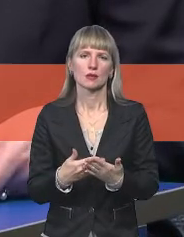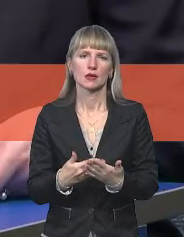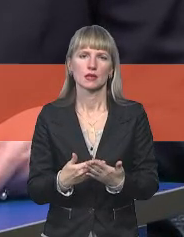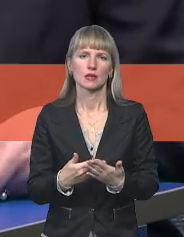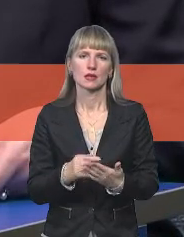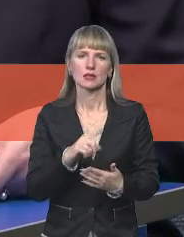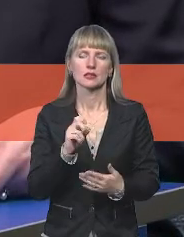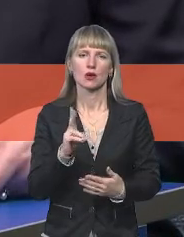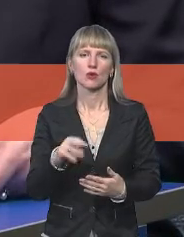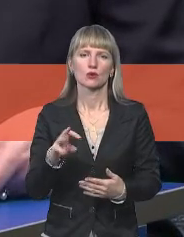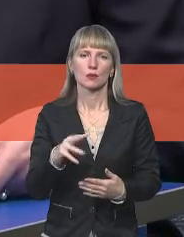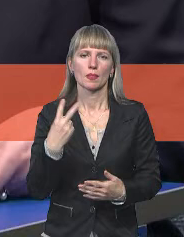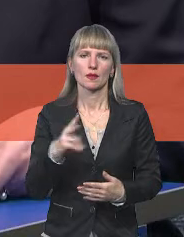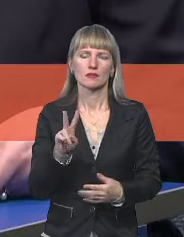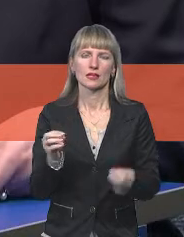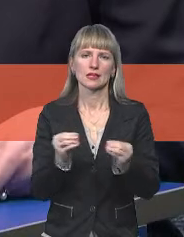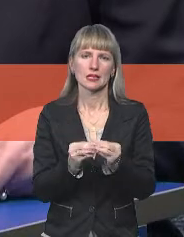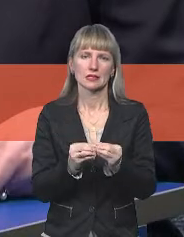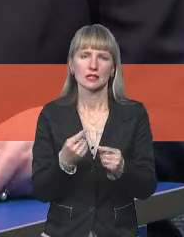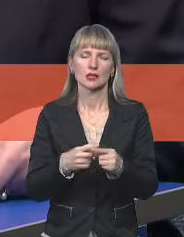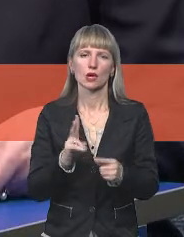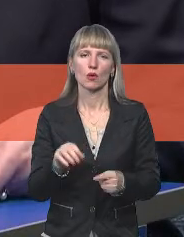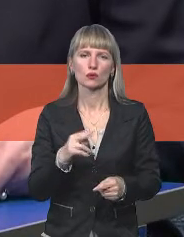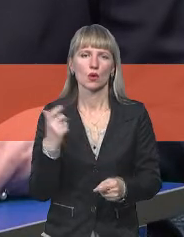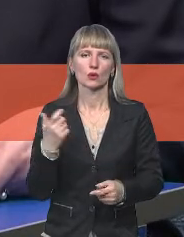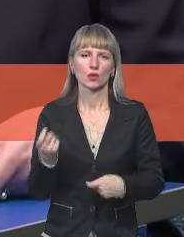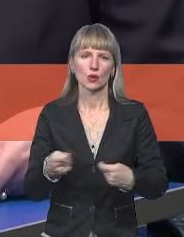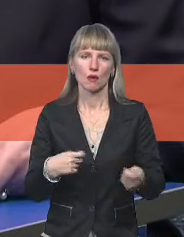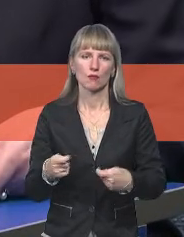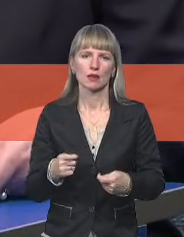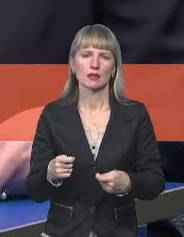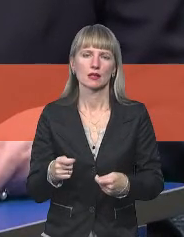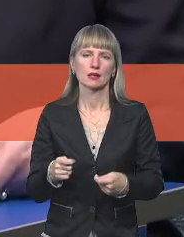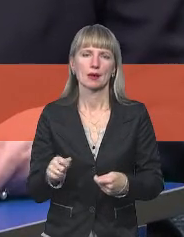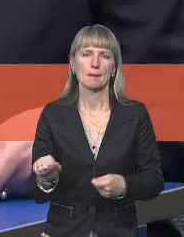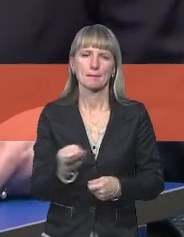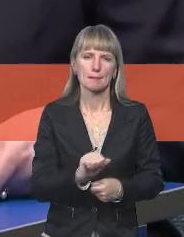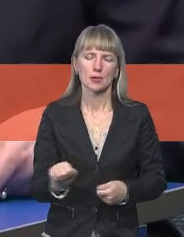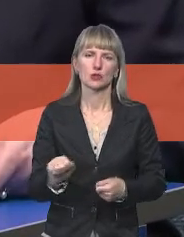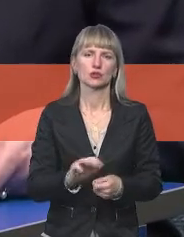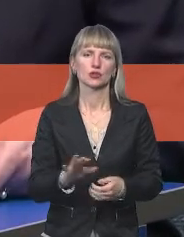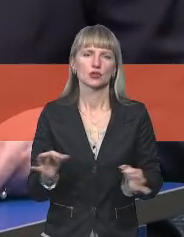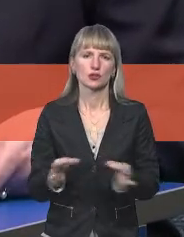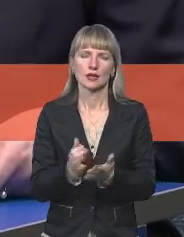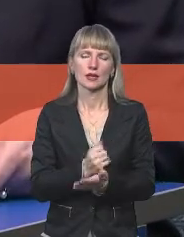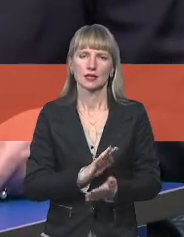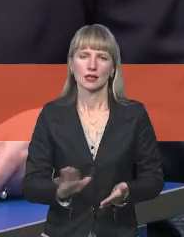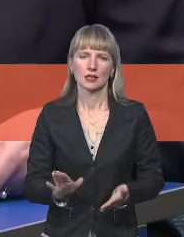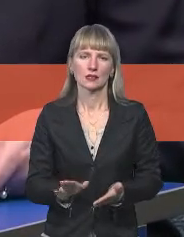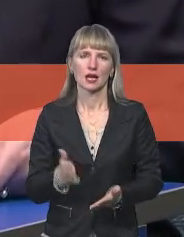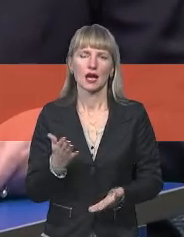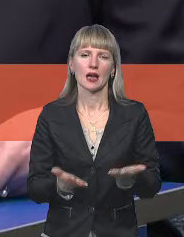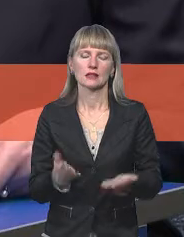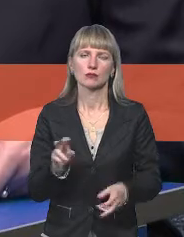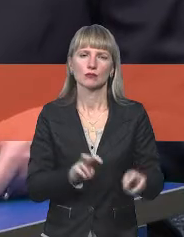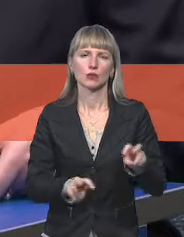кодом 2210 – це код хостоварів. Миючи, чистячи, можна нічого взагалі не знайти. А якщо в